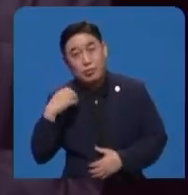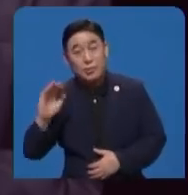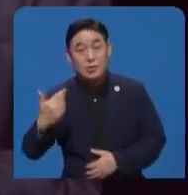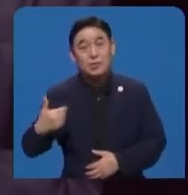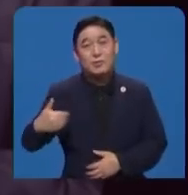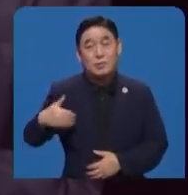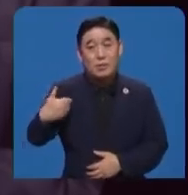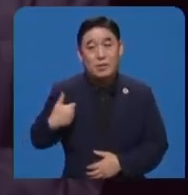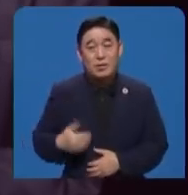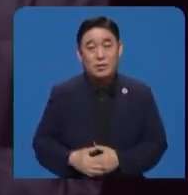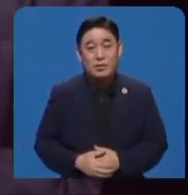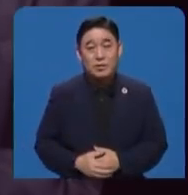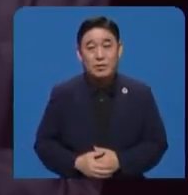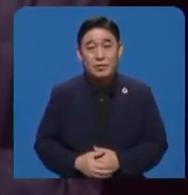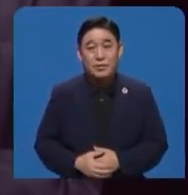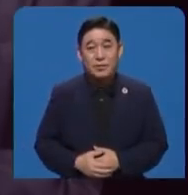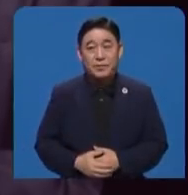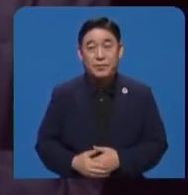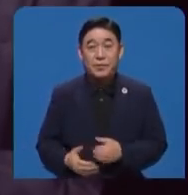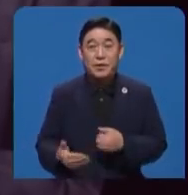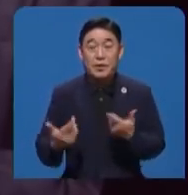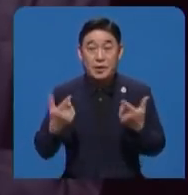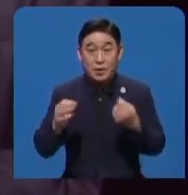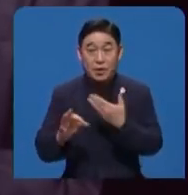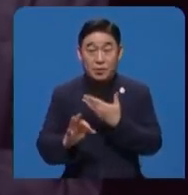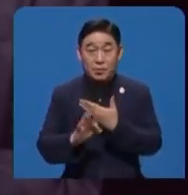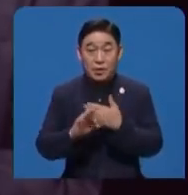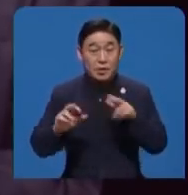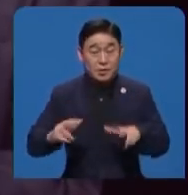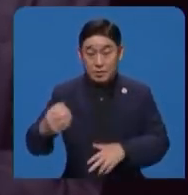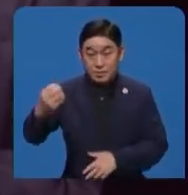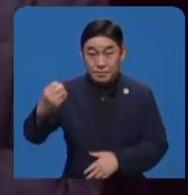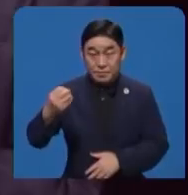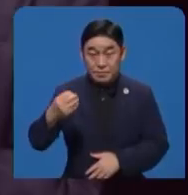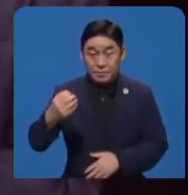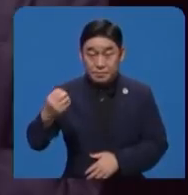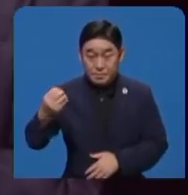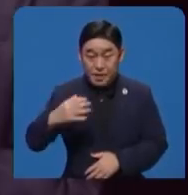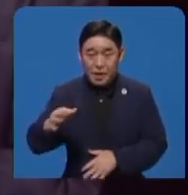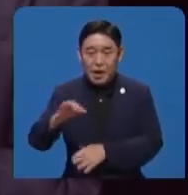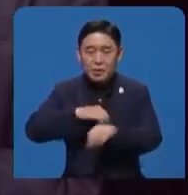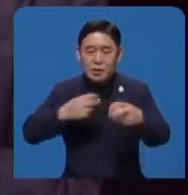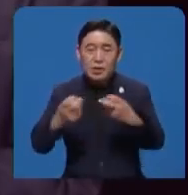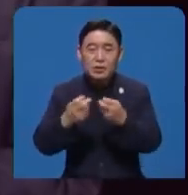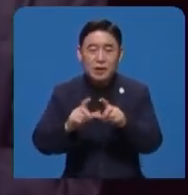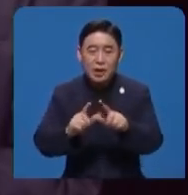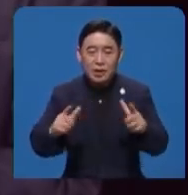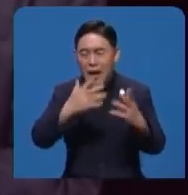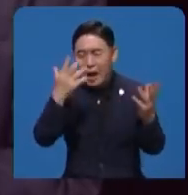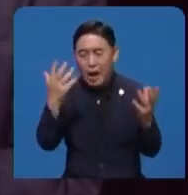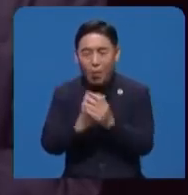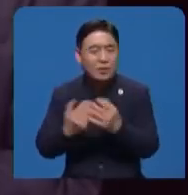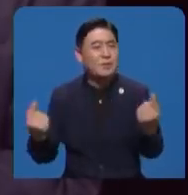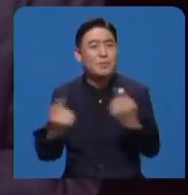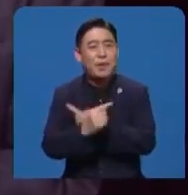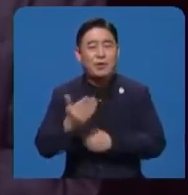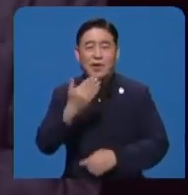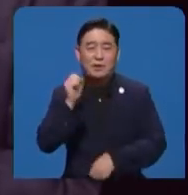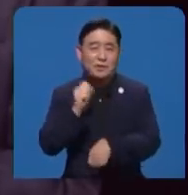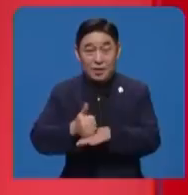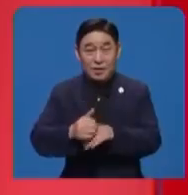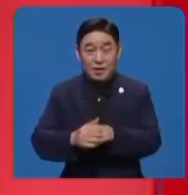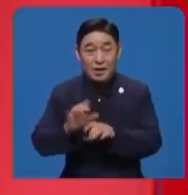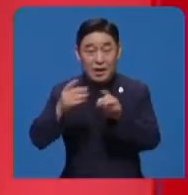그렇습니다. 다음 정부의 부담이 될 수도 있습니다. 네. 그렇게 되면 네. 지금 이야기하고 있는 많은 경제정책들이 완전히 뒤바뀌어야 될